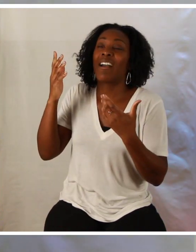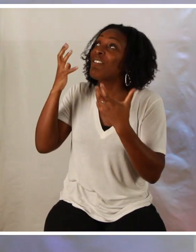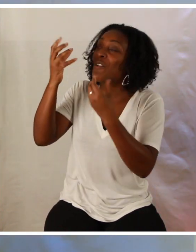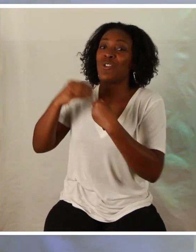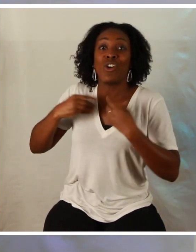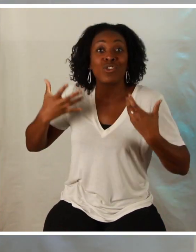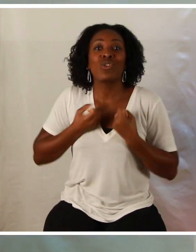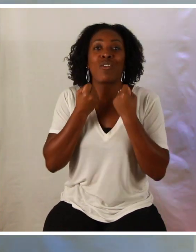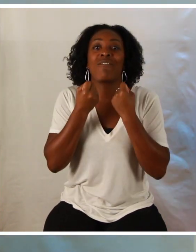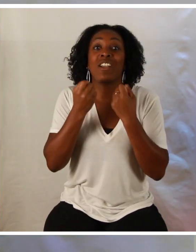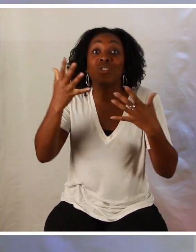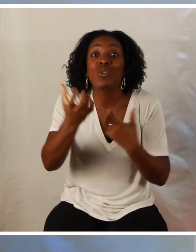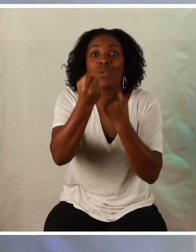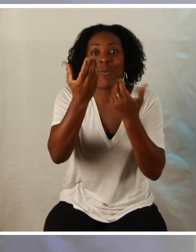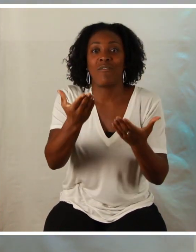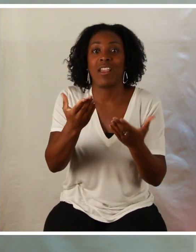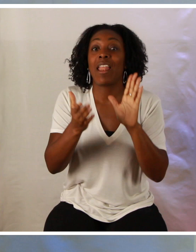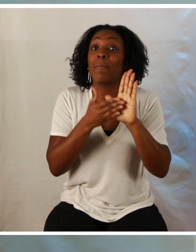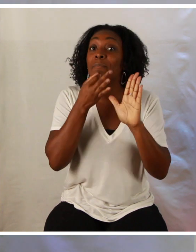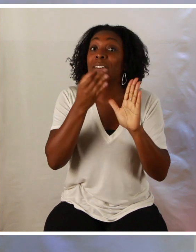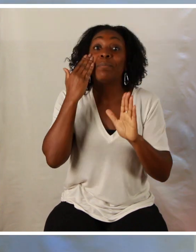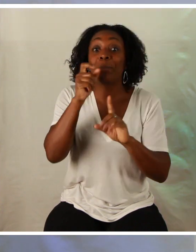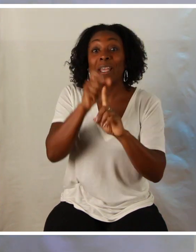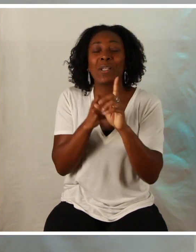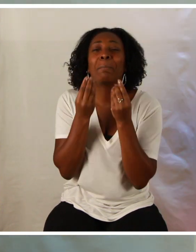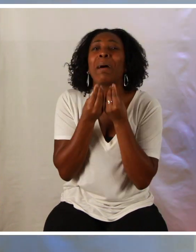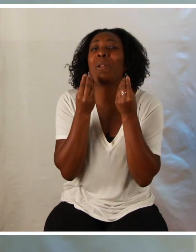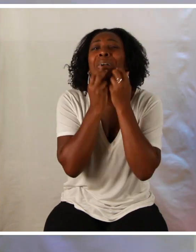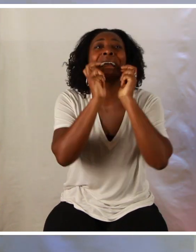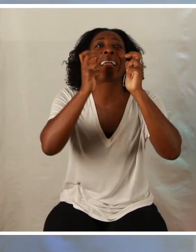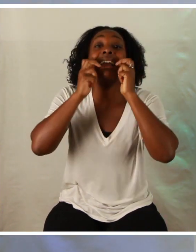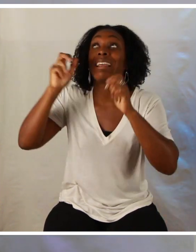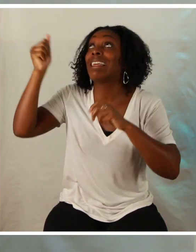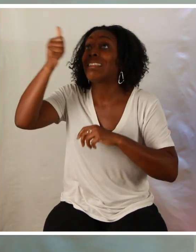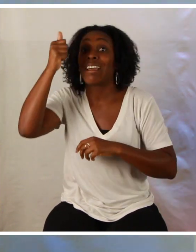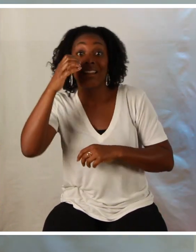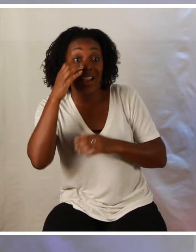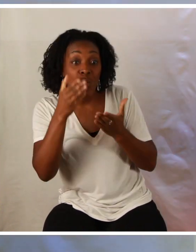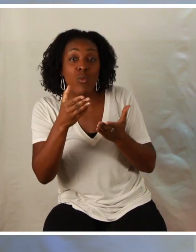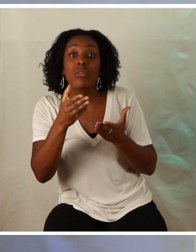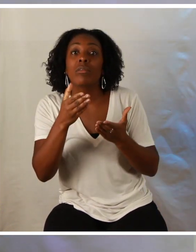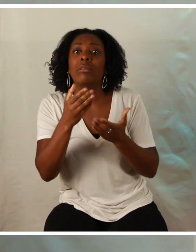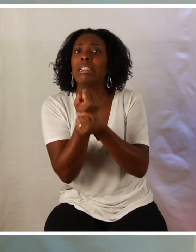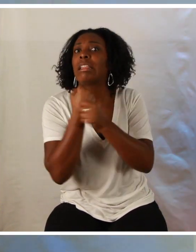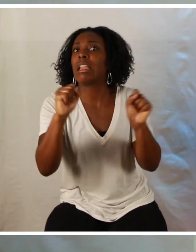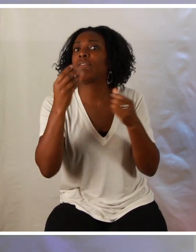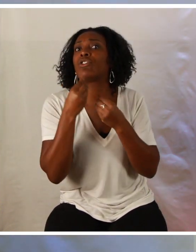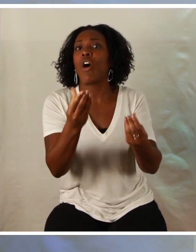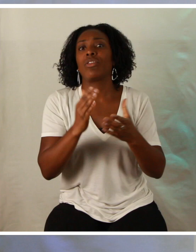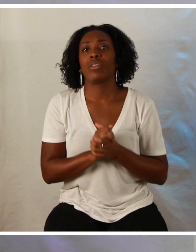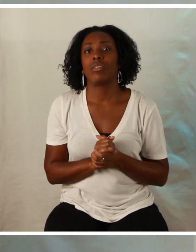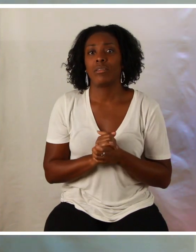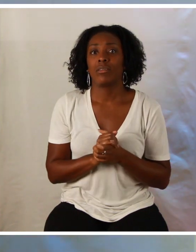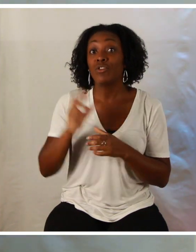venir à ton secours. Quand tu as malheureux cri, l'Éternel entend et il le délivre de toutes ses détresses. Il